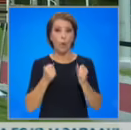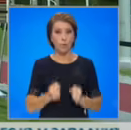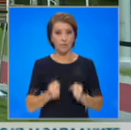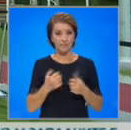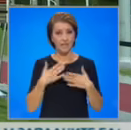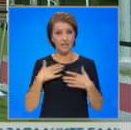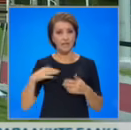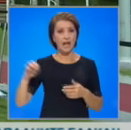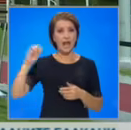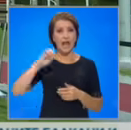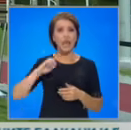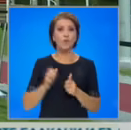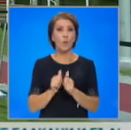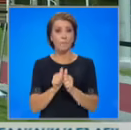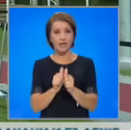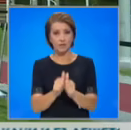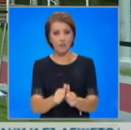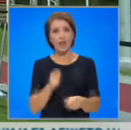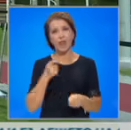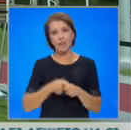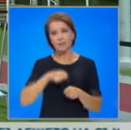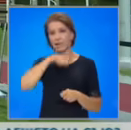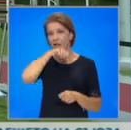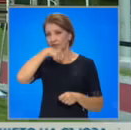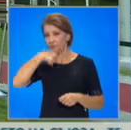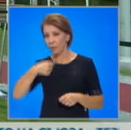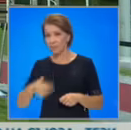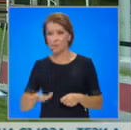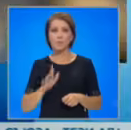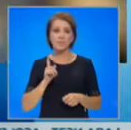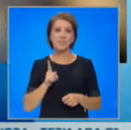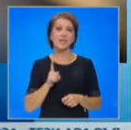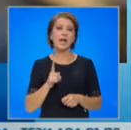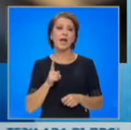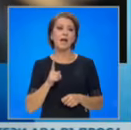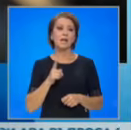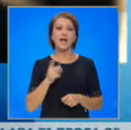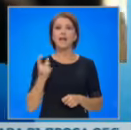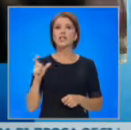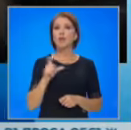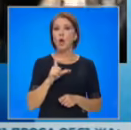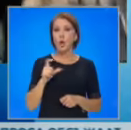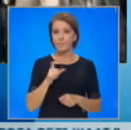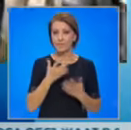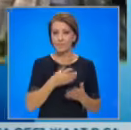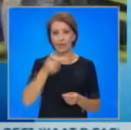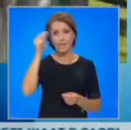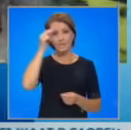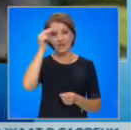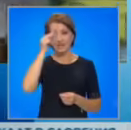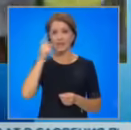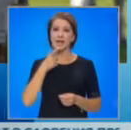нашите европартньори към София да направи компромис по спора с Скопие се увеличават, както и вие казахте, натиска също. България е